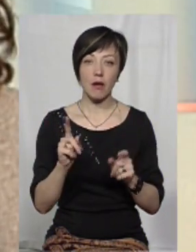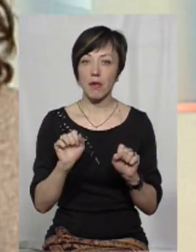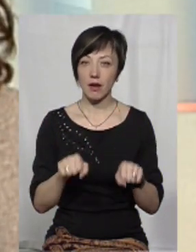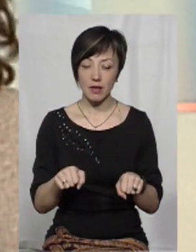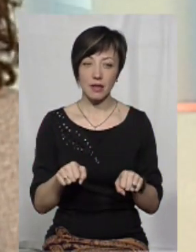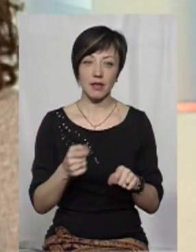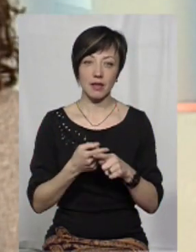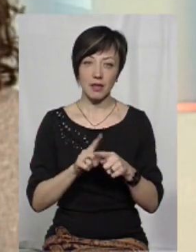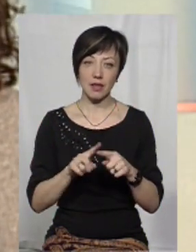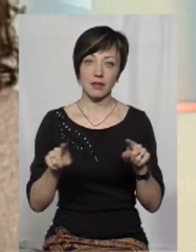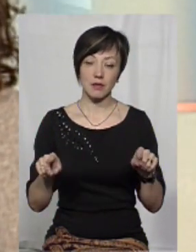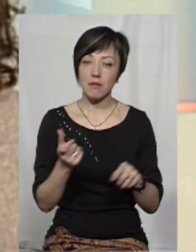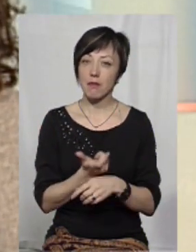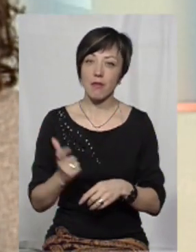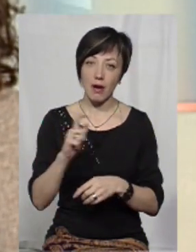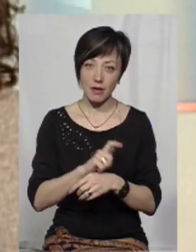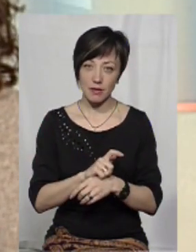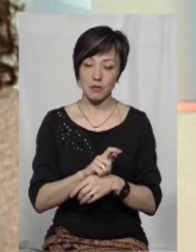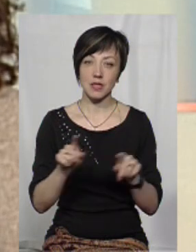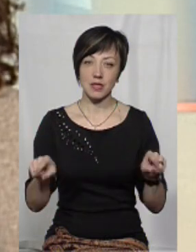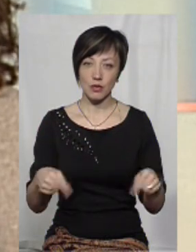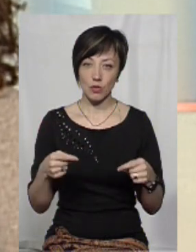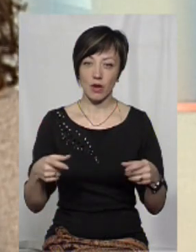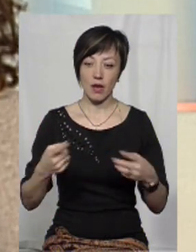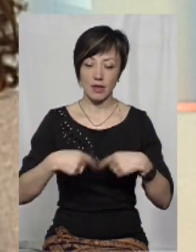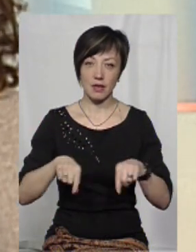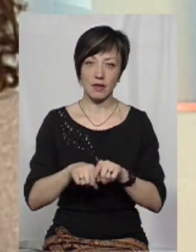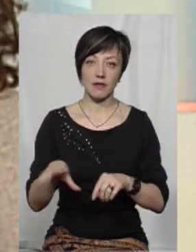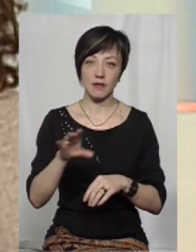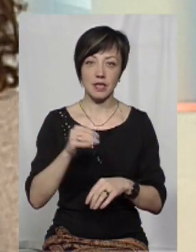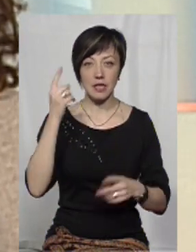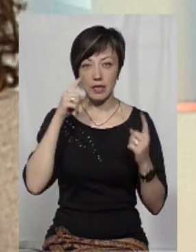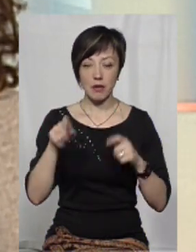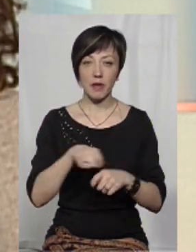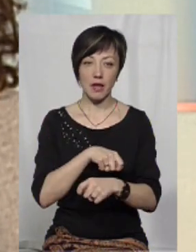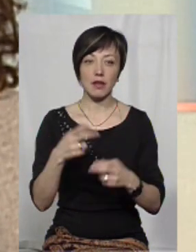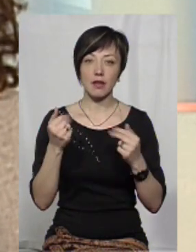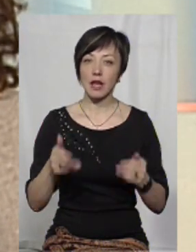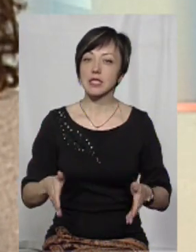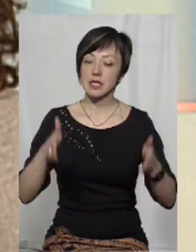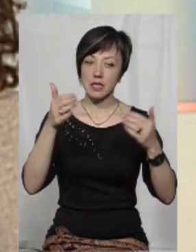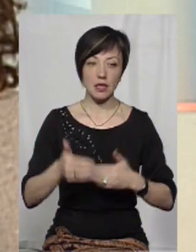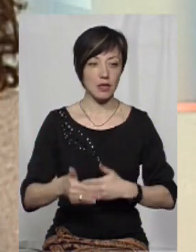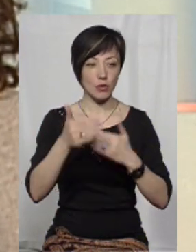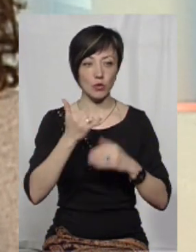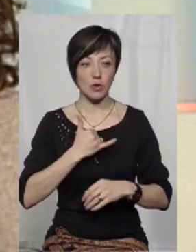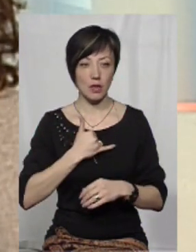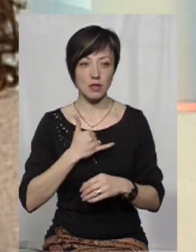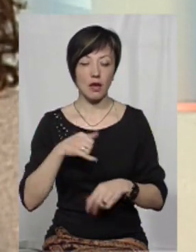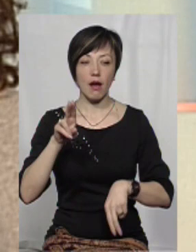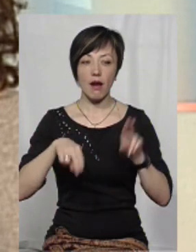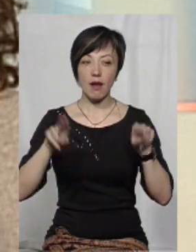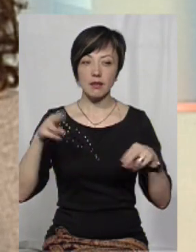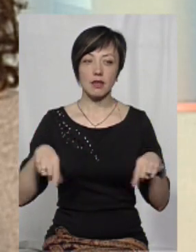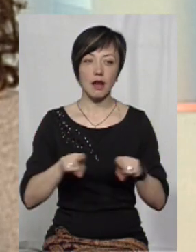могли, максимум стянули в это отделение всех идей, материалов. Да, стены у нас абсолютно, там